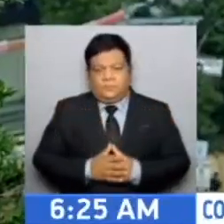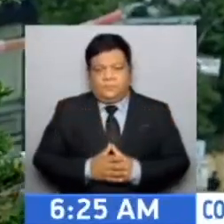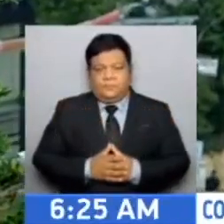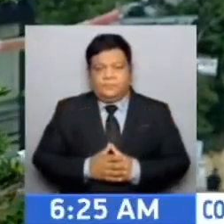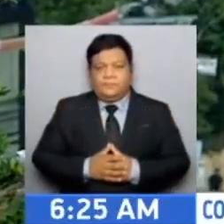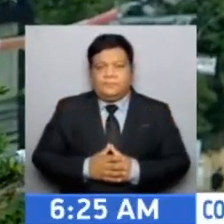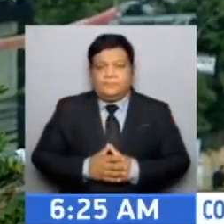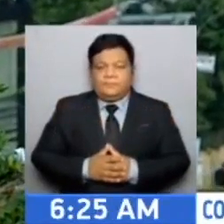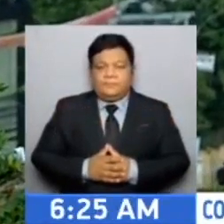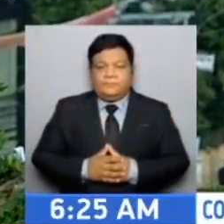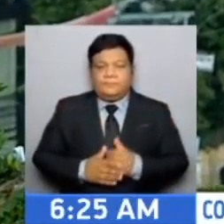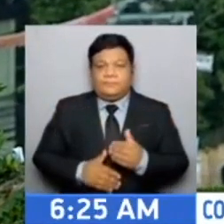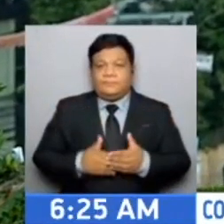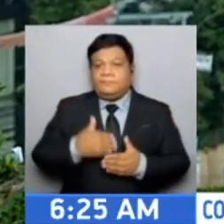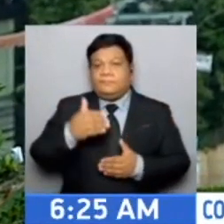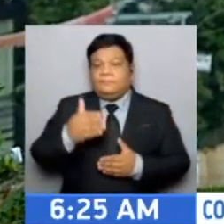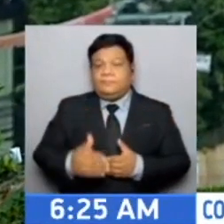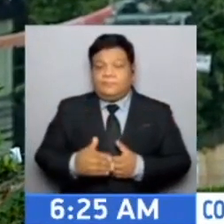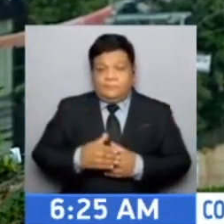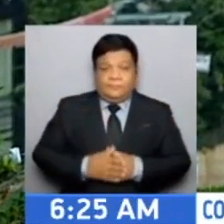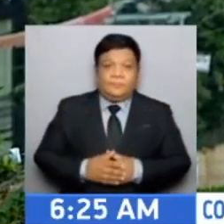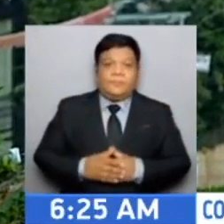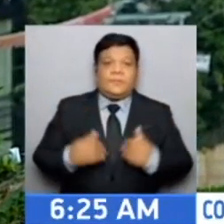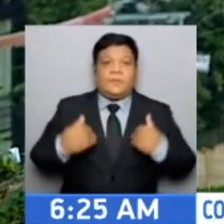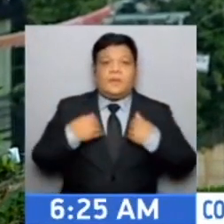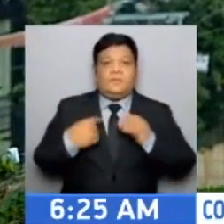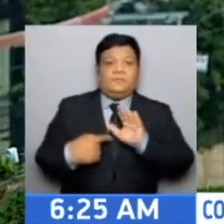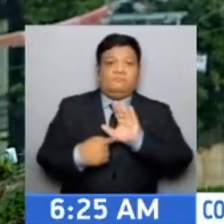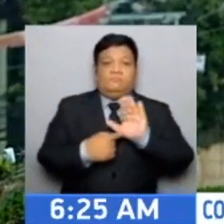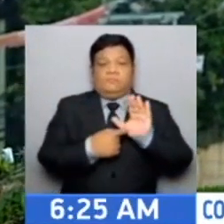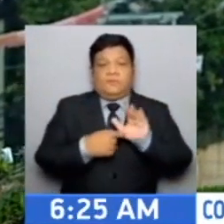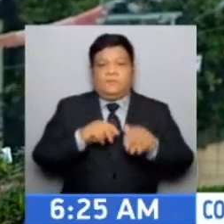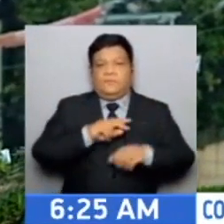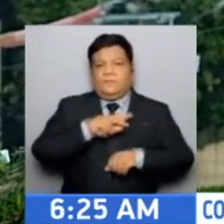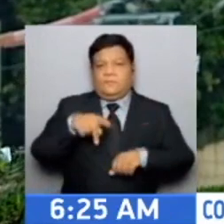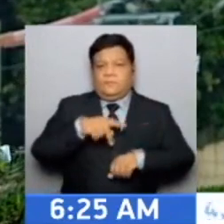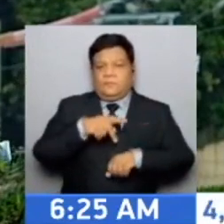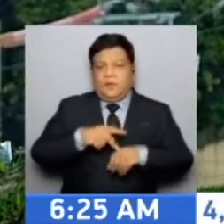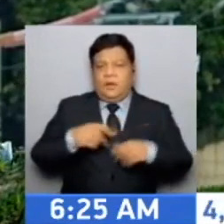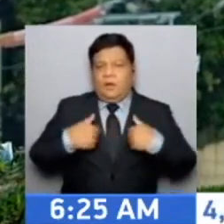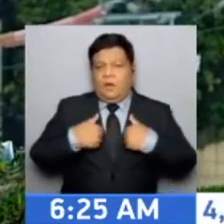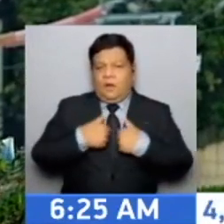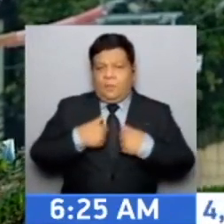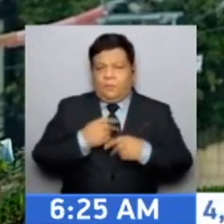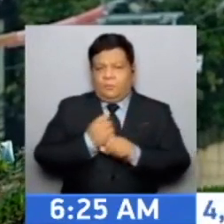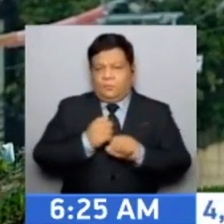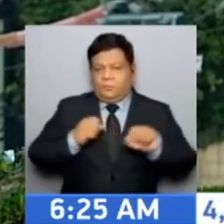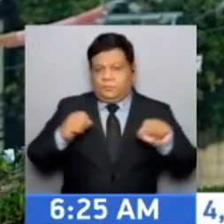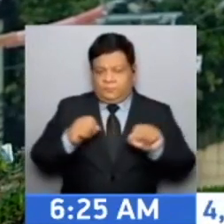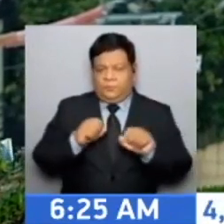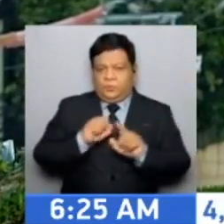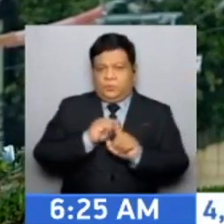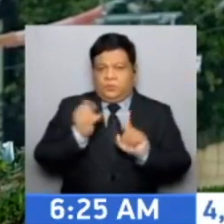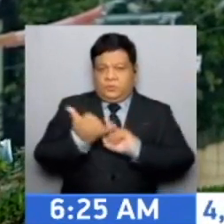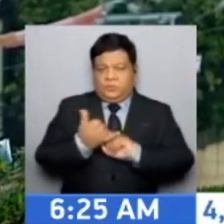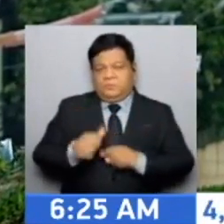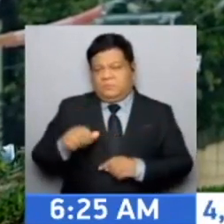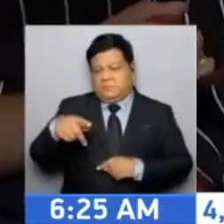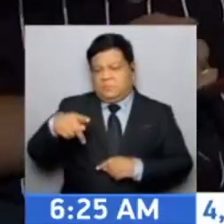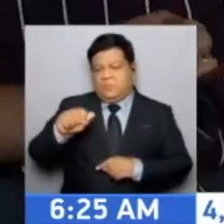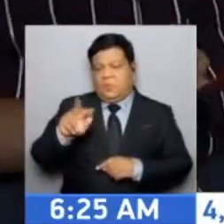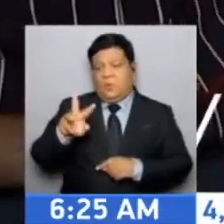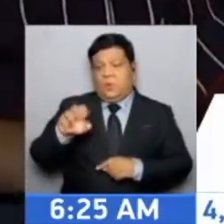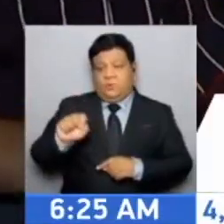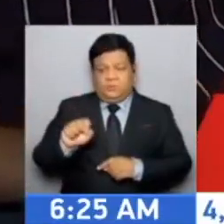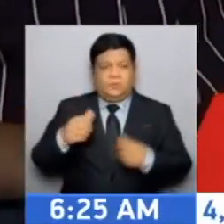Natampok sa isang exhibit ng Philippine Animal Welfare Society o POS ang ilang aso na nagsisilbing therapist sa ilang taong may sakit.